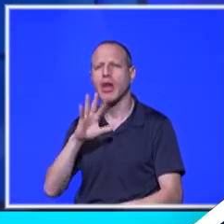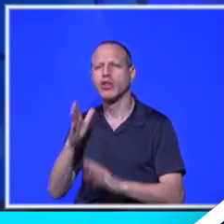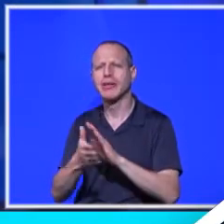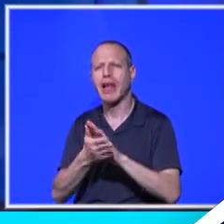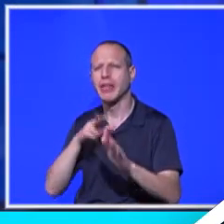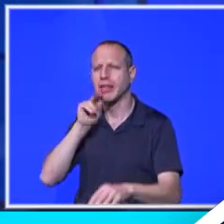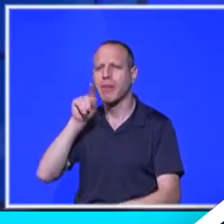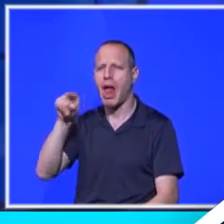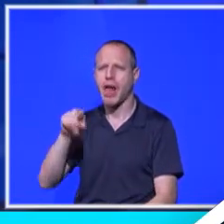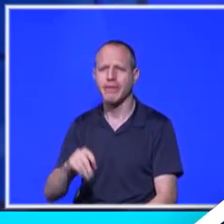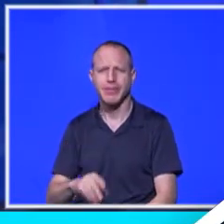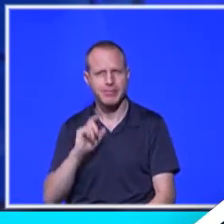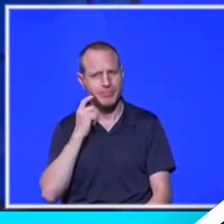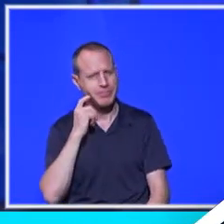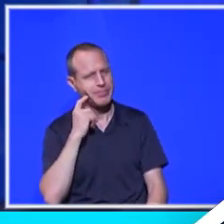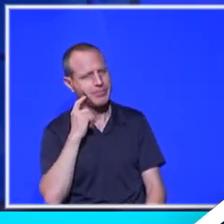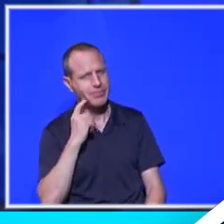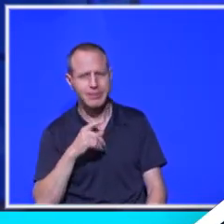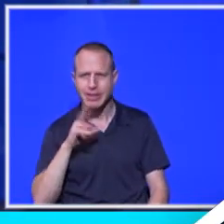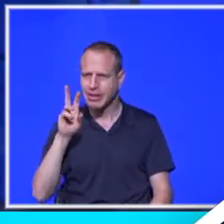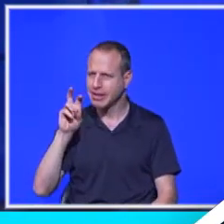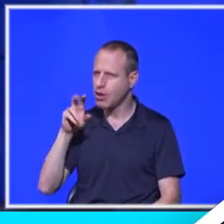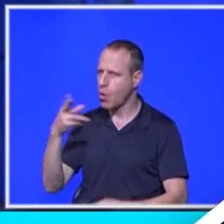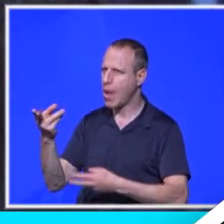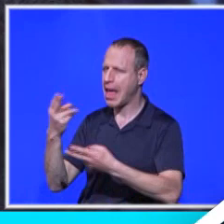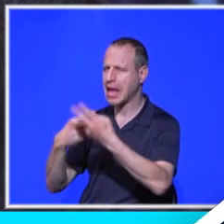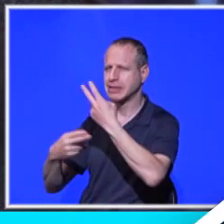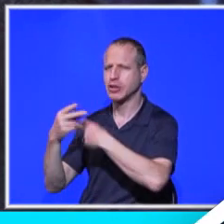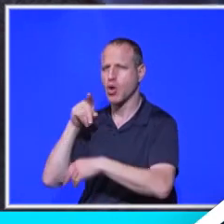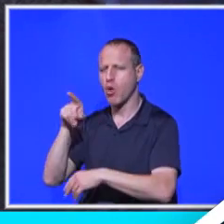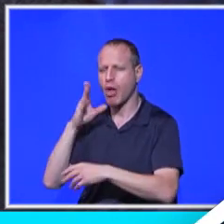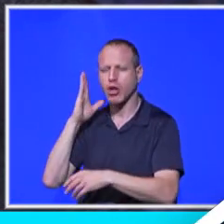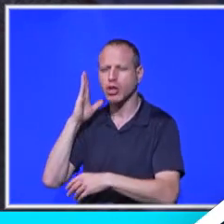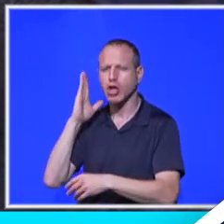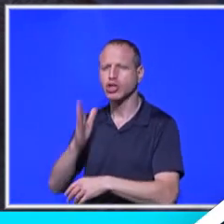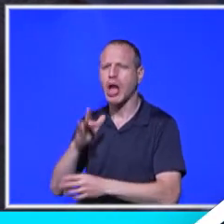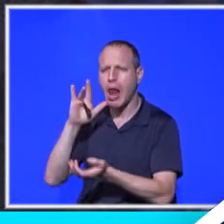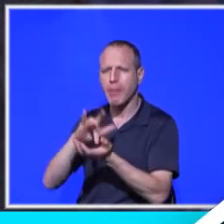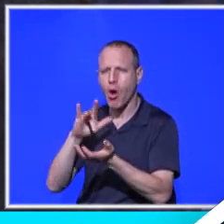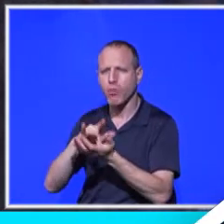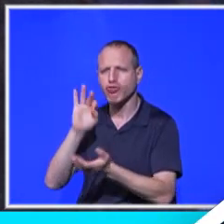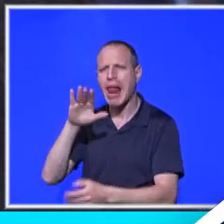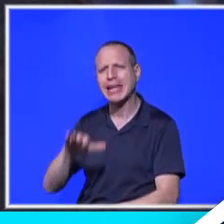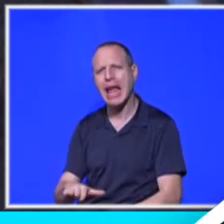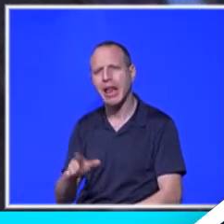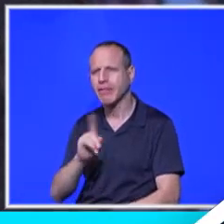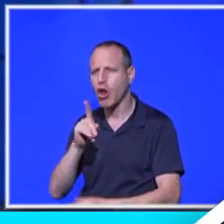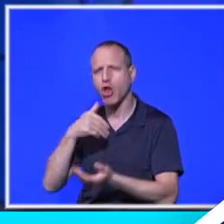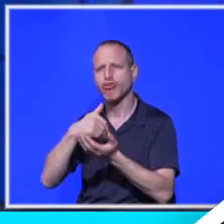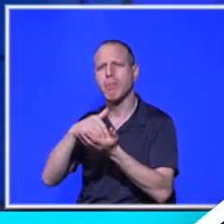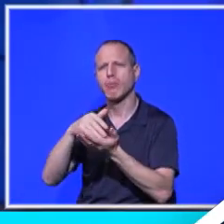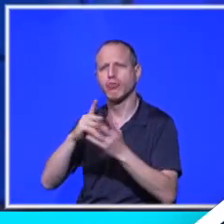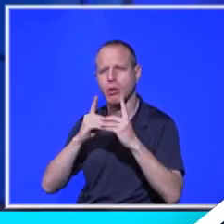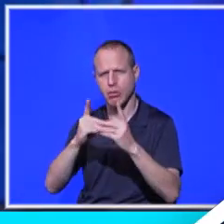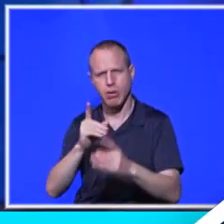עליו. זה כאילו החזיר אותך ישר למקום של ה... של הילד ולא של ממשיך הדרך.